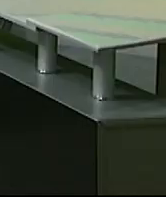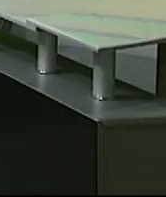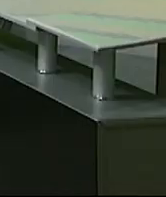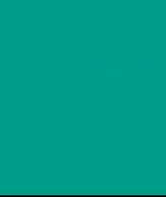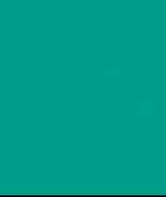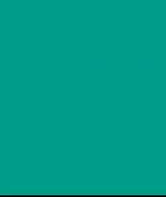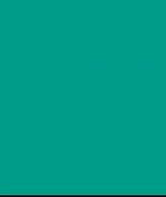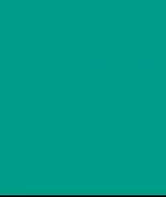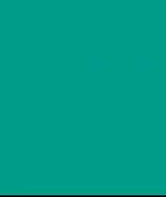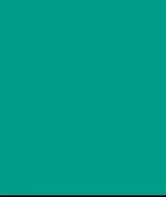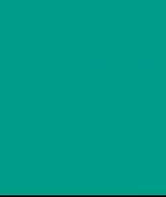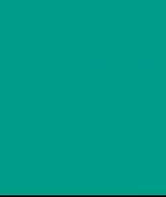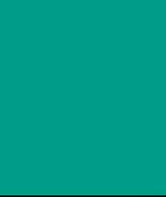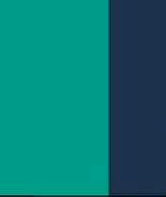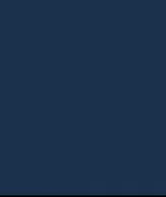Дякую!